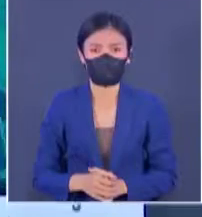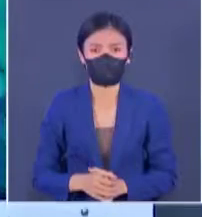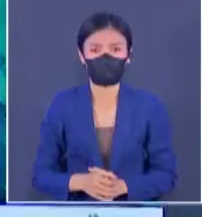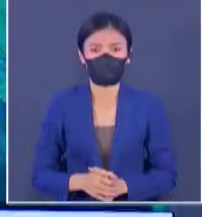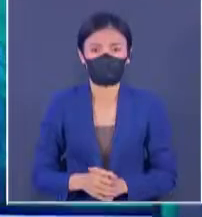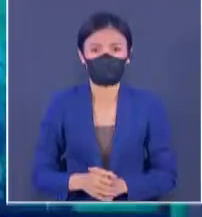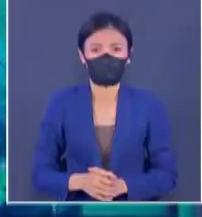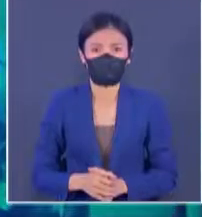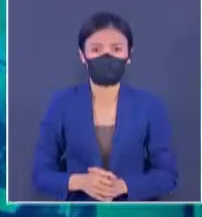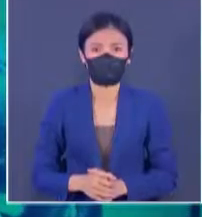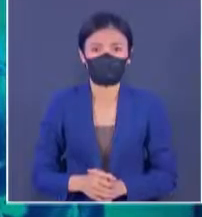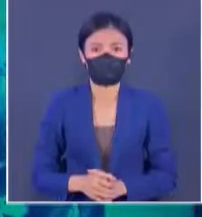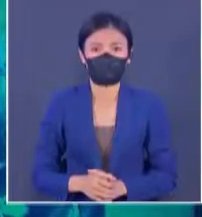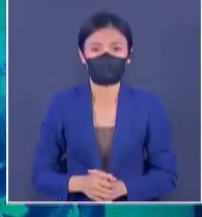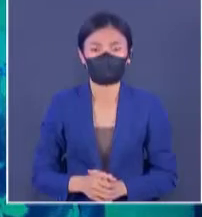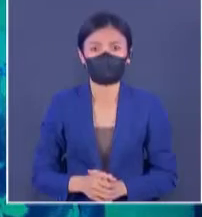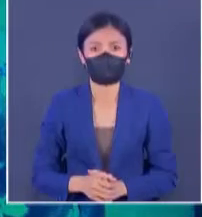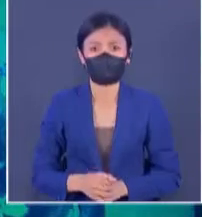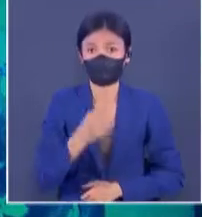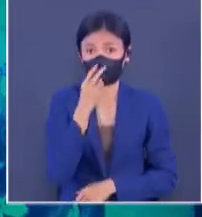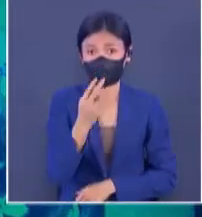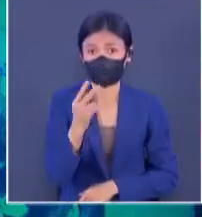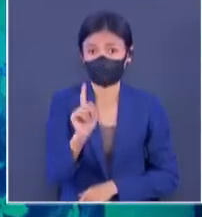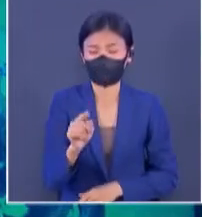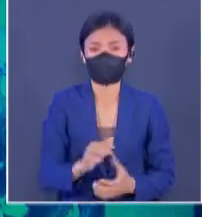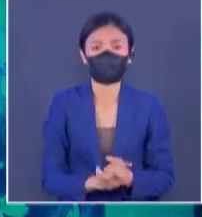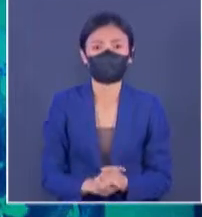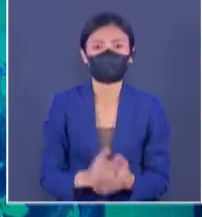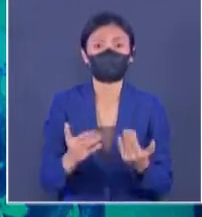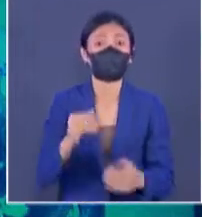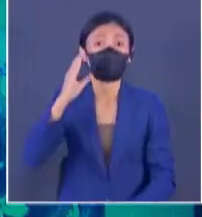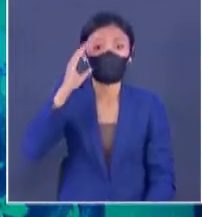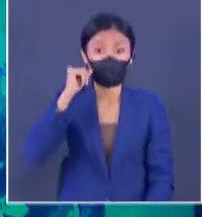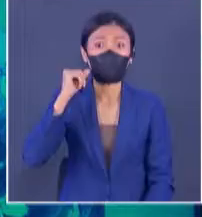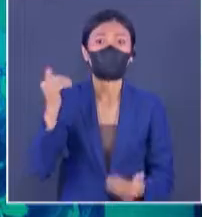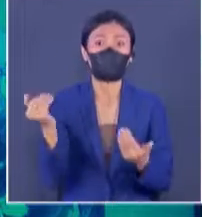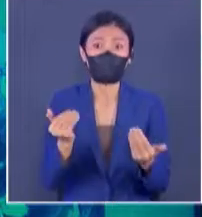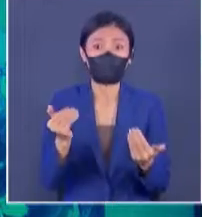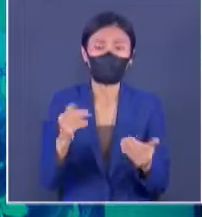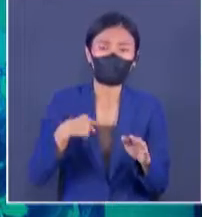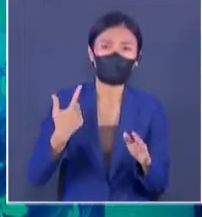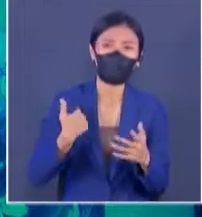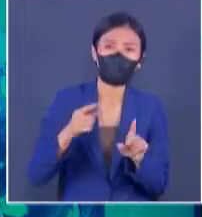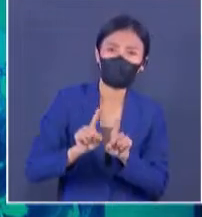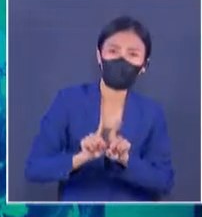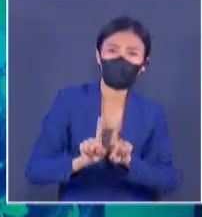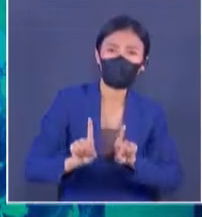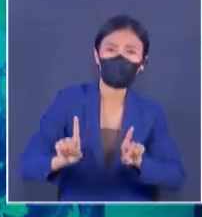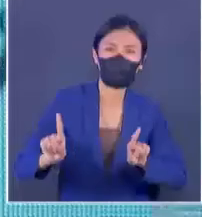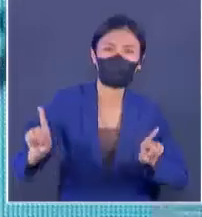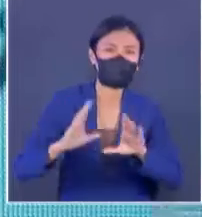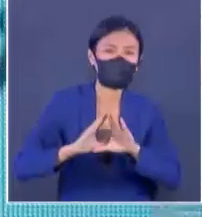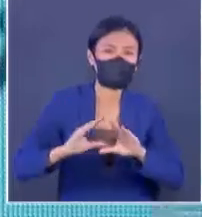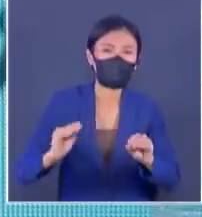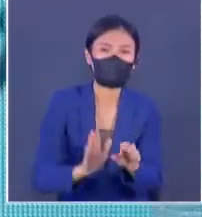พาคุณผู้ชมไปดูพลังของโซเชียลกันหน่อยนะคะที่ทำให้พ่อกับลูกที่พัดพรากจากกันกว่า20ปีได้เจอหน้ากันสักทีนะคะ